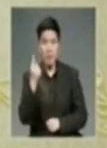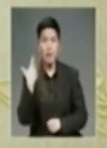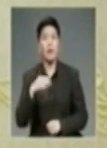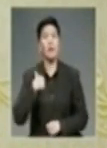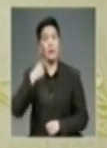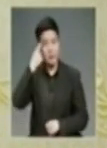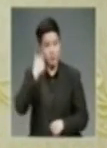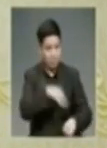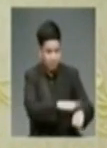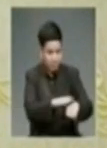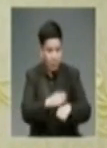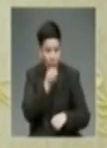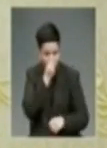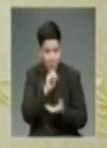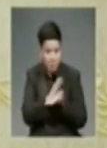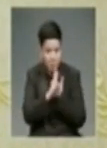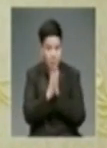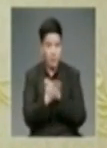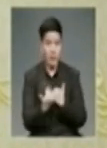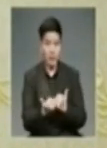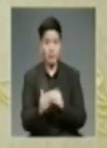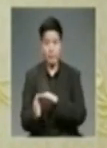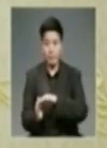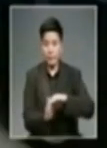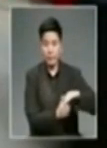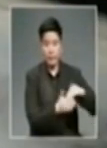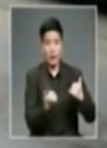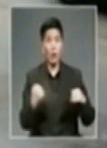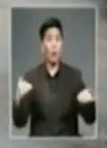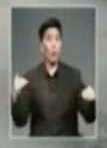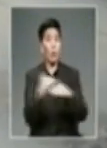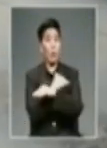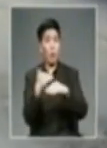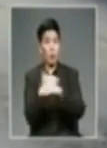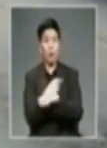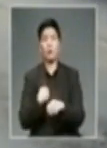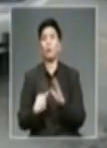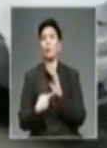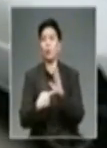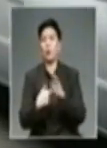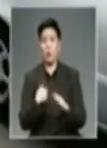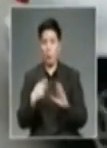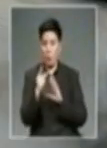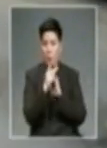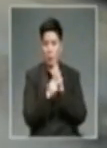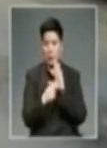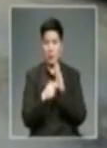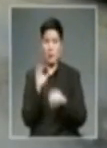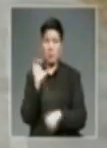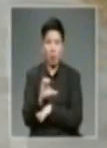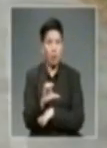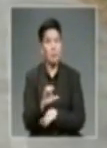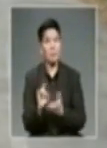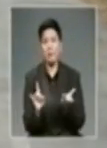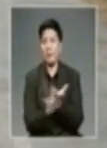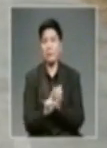เพื่อพวกเราทุกคนสำหรับการใช้รถใช้ถนนการจราจรมันก็เป็นอีกตัวอย่างนึงในเรื่องของการบังคับใช้กฎหมายที่อาจจะไม่มีประสิทธิภาพ